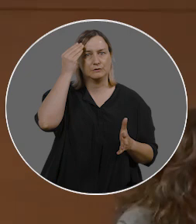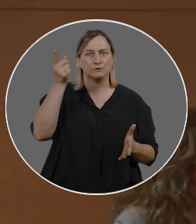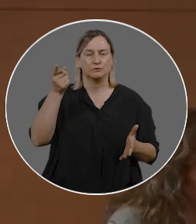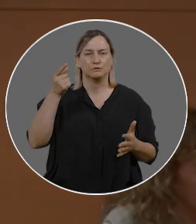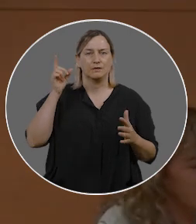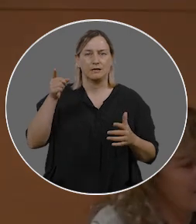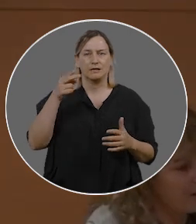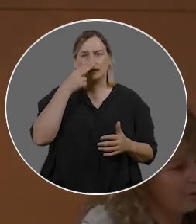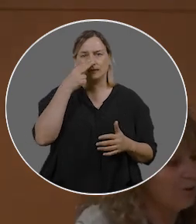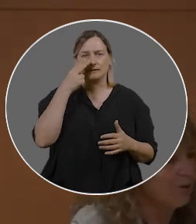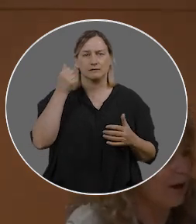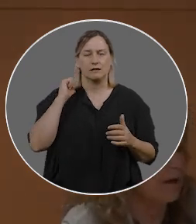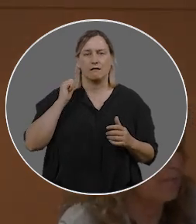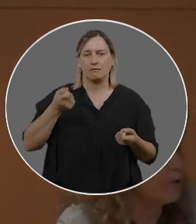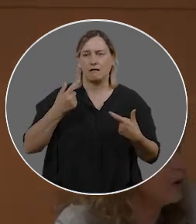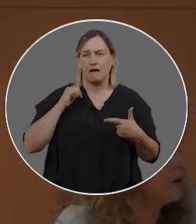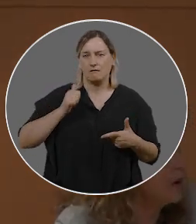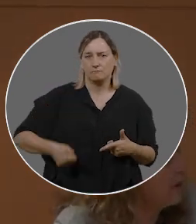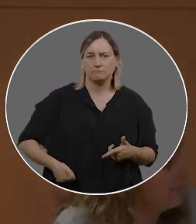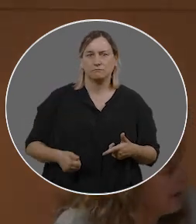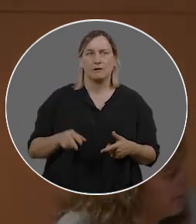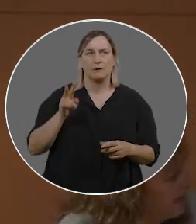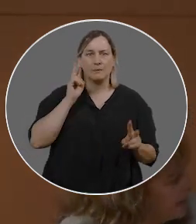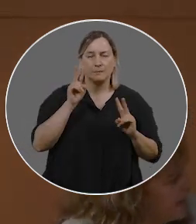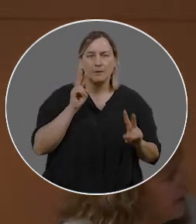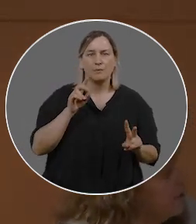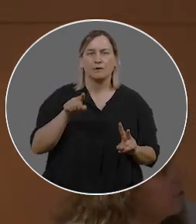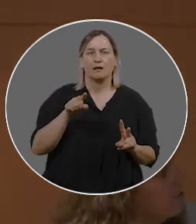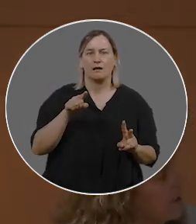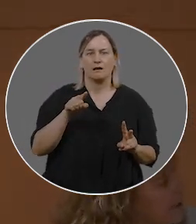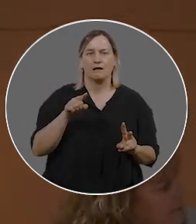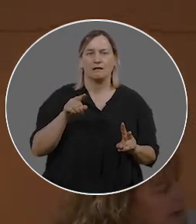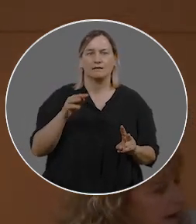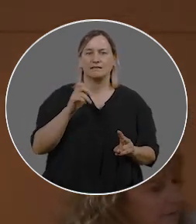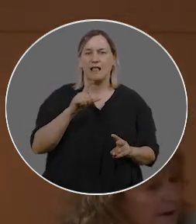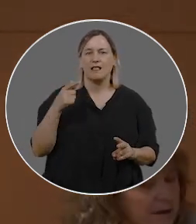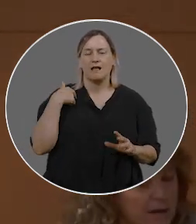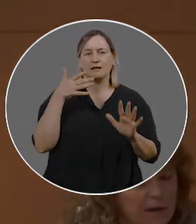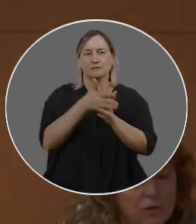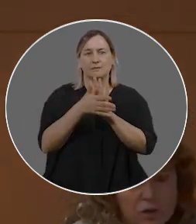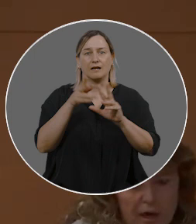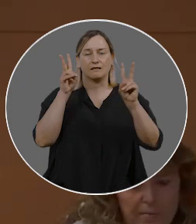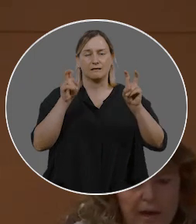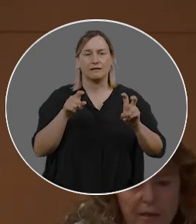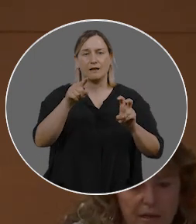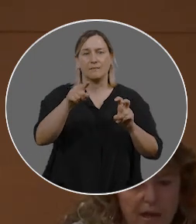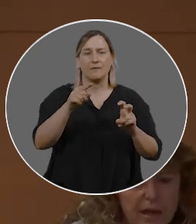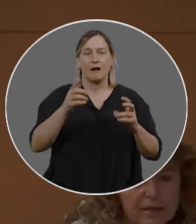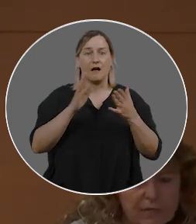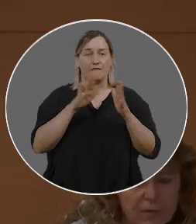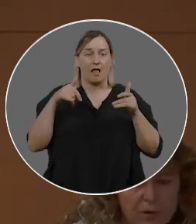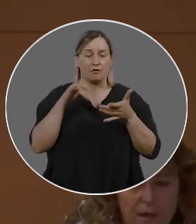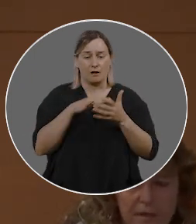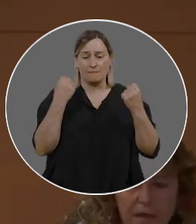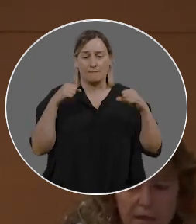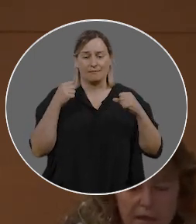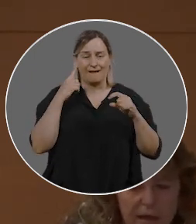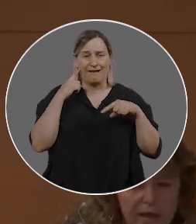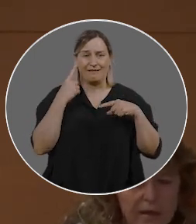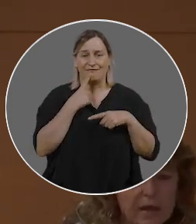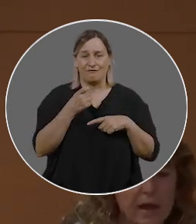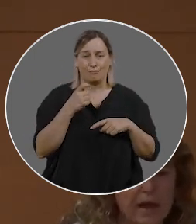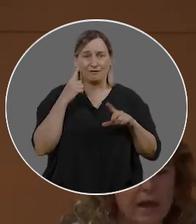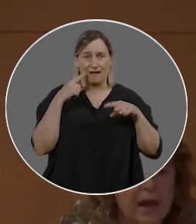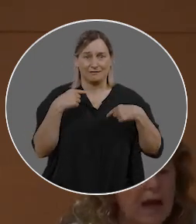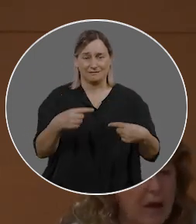sigut molt, molt enriquidor veure la Meritxell com ens explicava doncs, a la pràctica les dificultats que